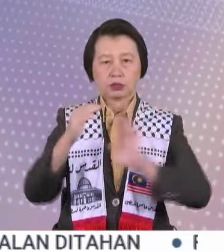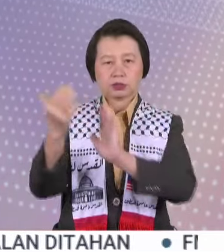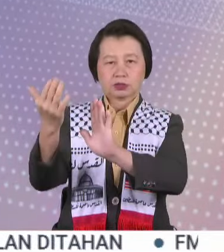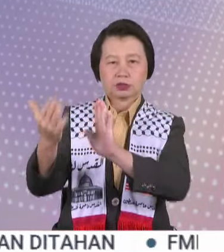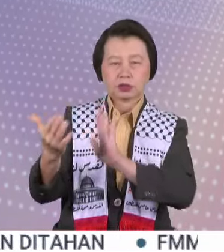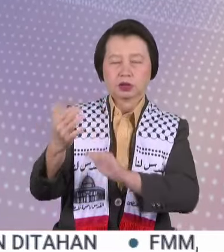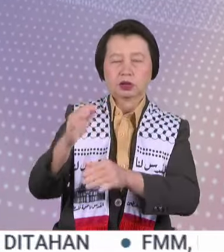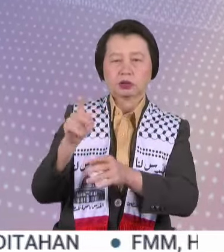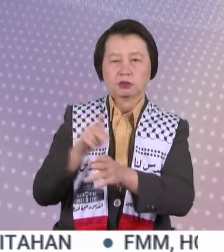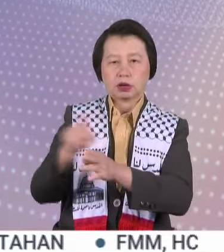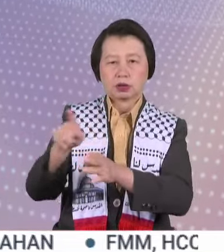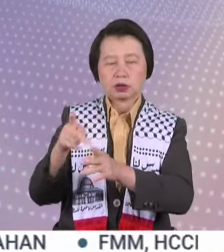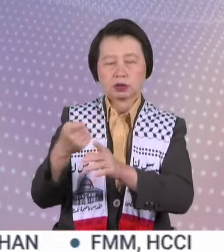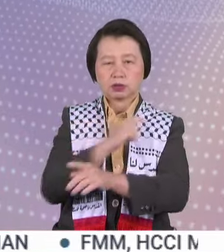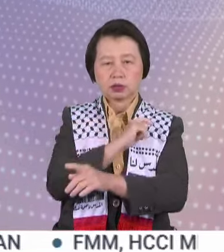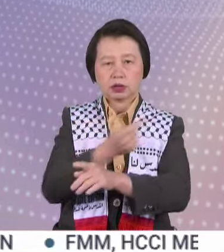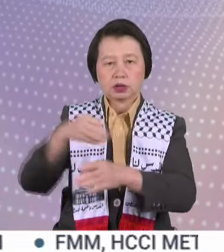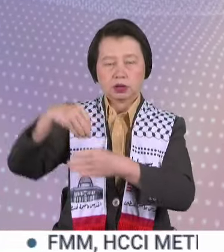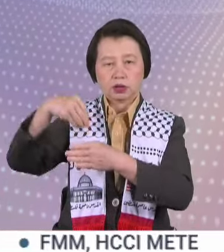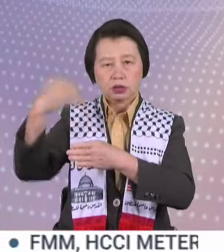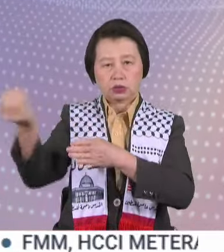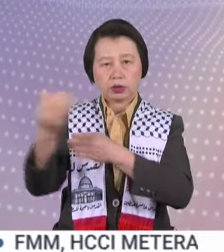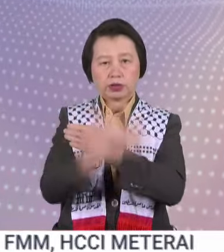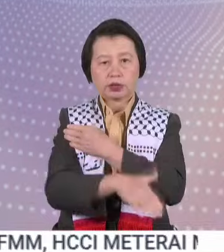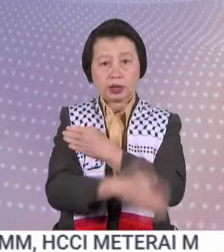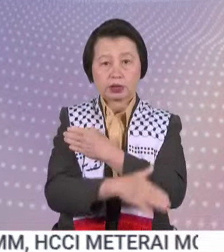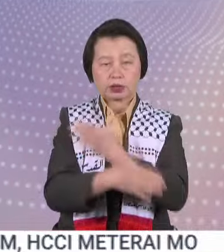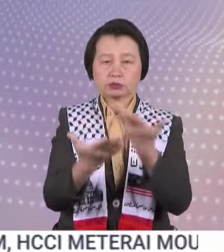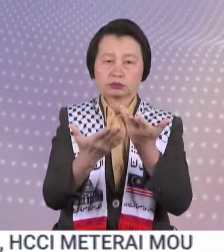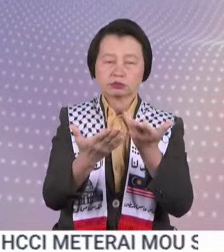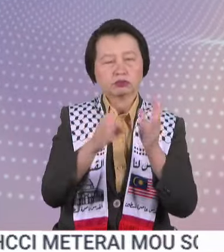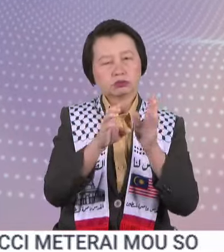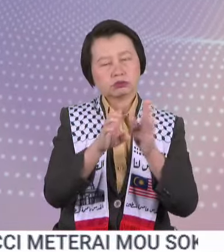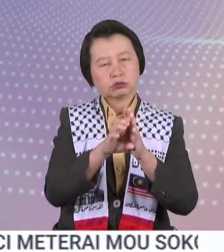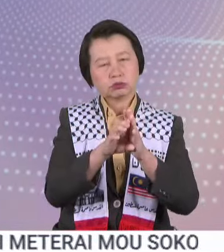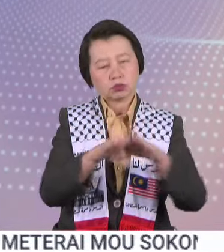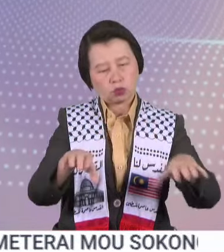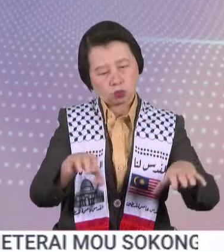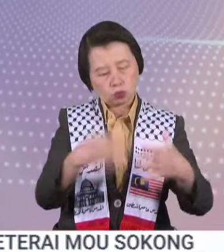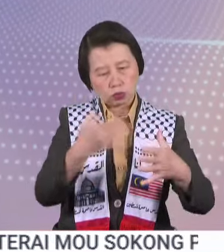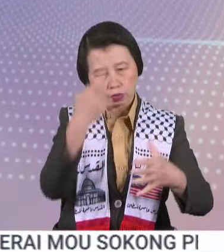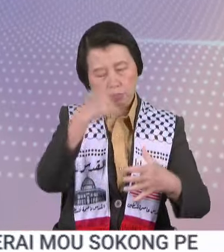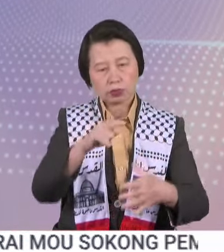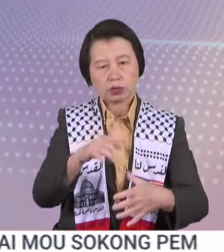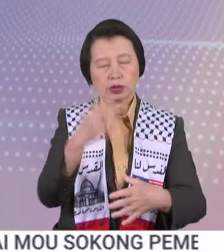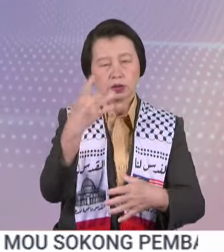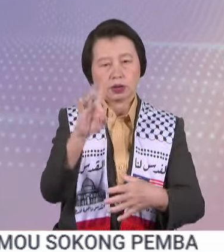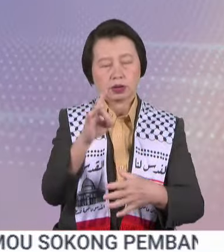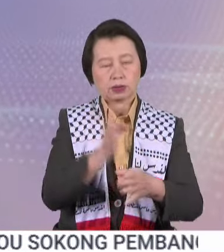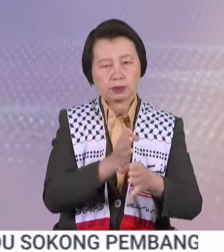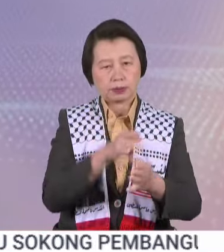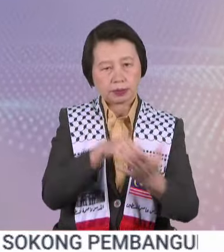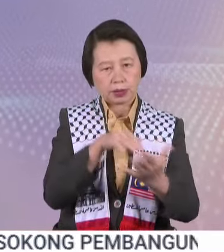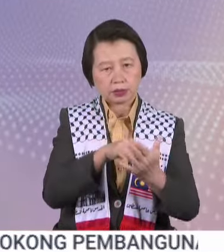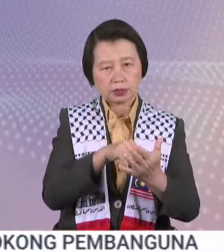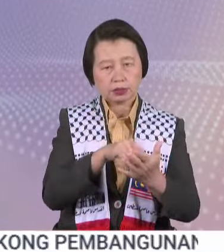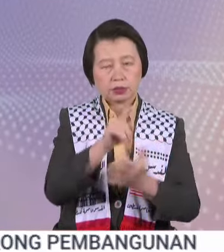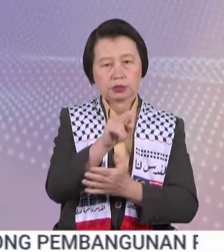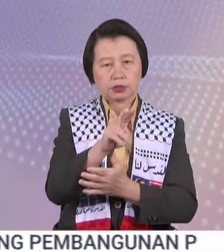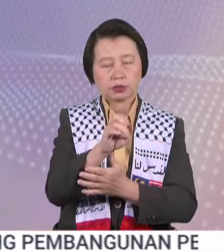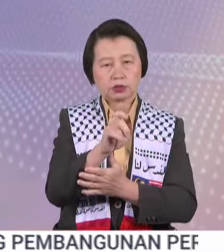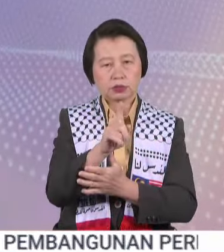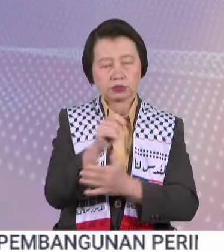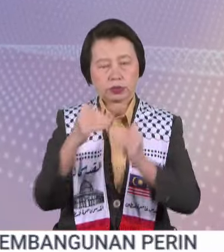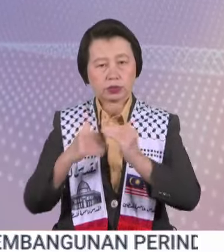terhadap kepakaran tenaga mahir dari luar negara. Antara pendekatan diambil memperluas bidang pengajian TVET ke peringkat